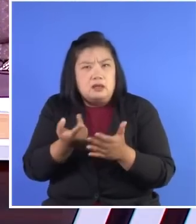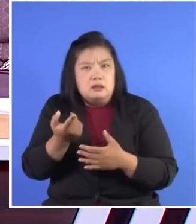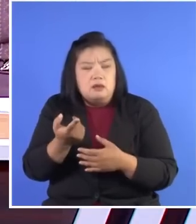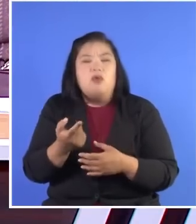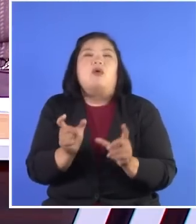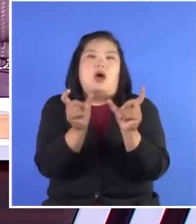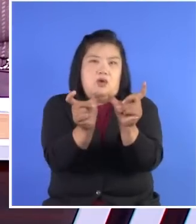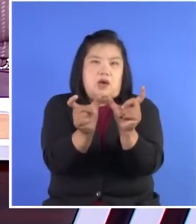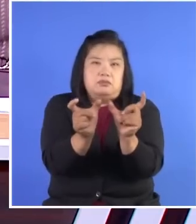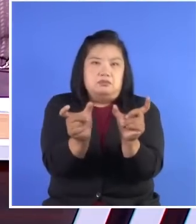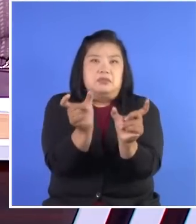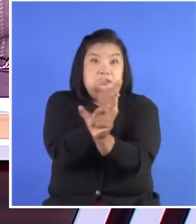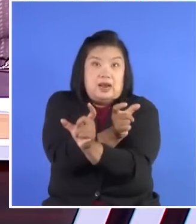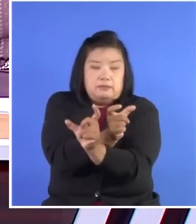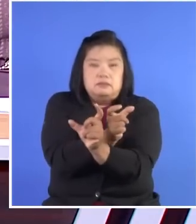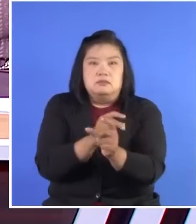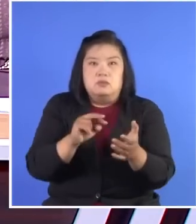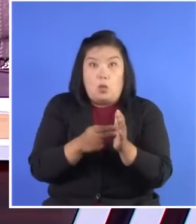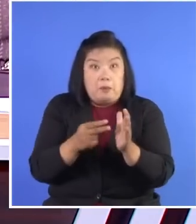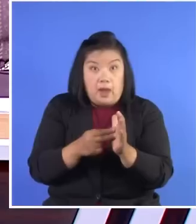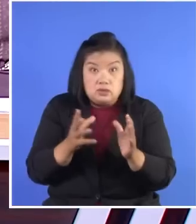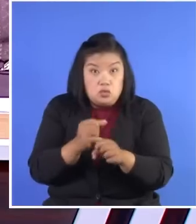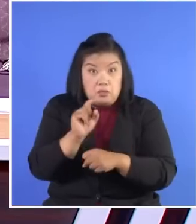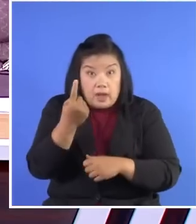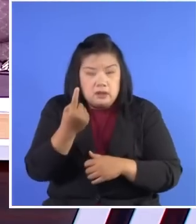ไม่เกี่ยวอะไรกับคำว่ารักเลยนะคะ